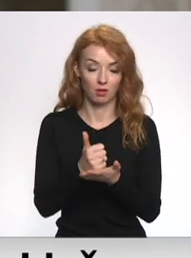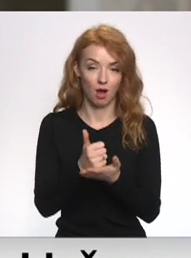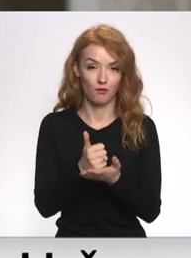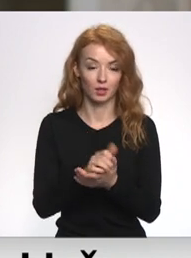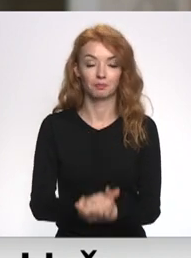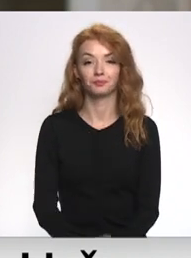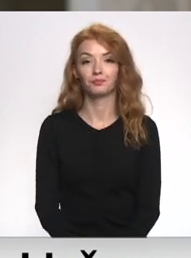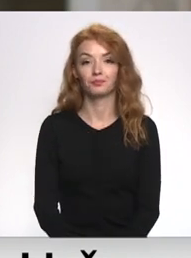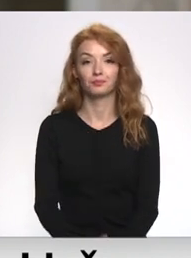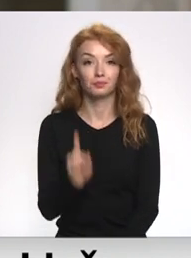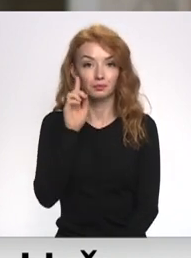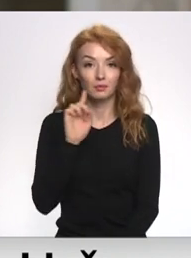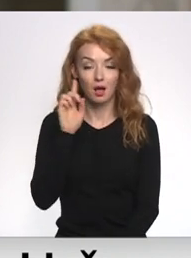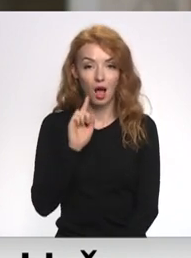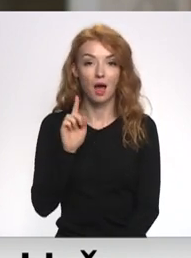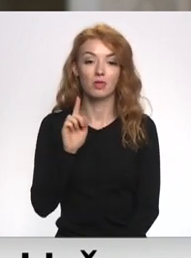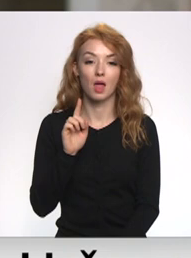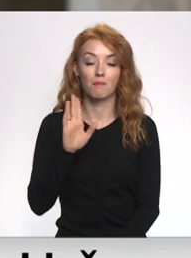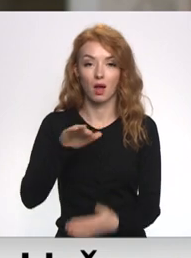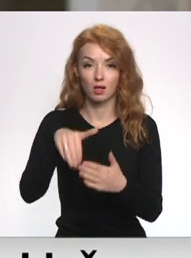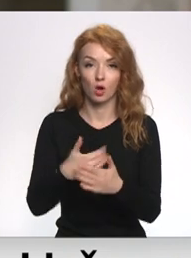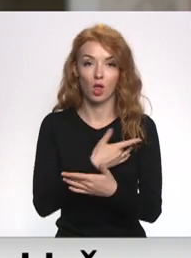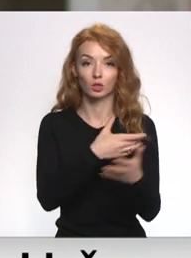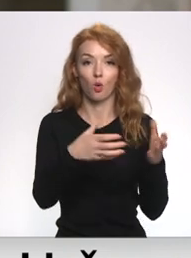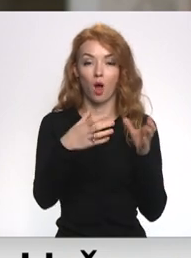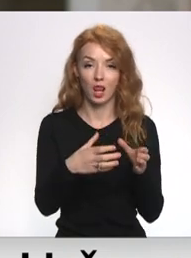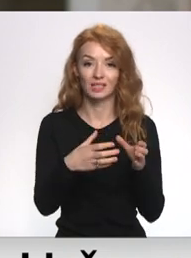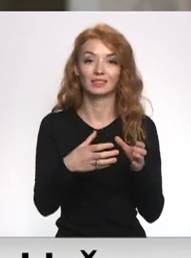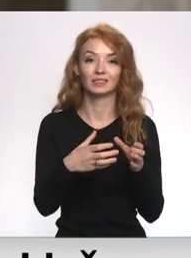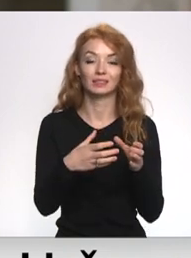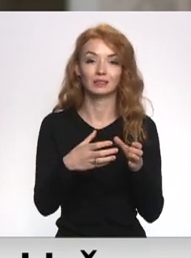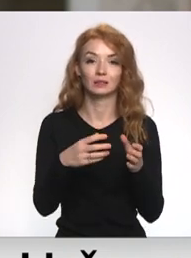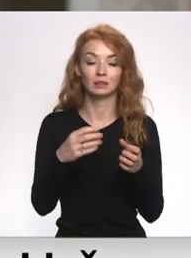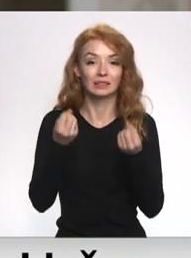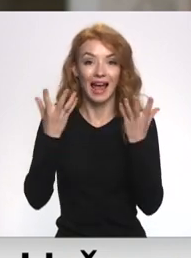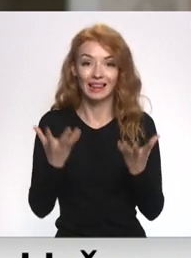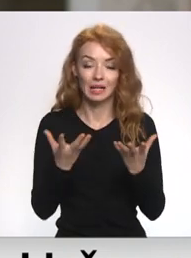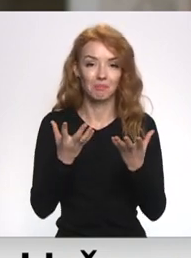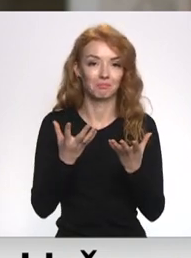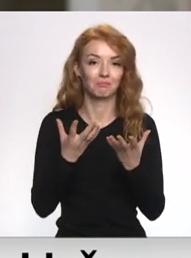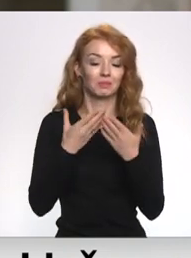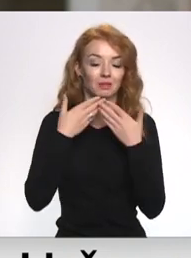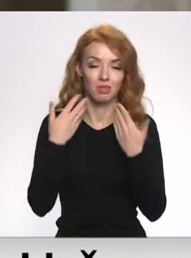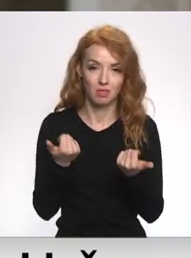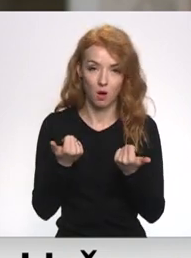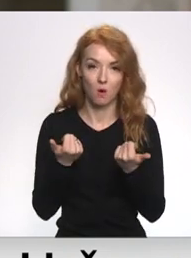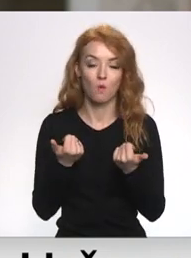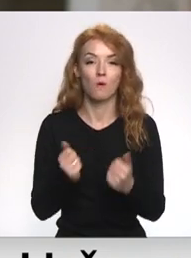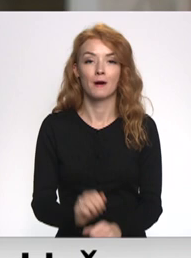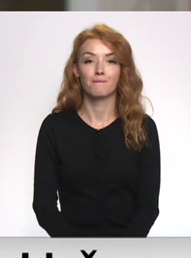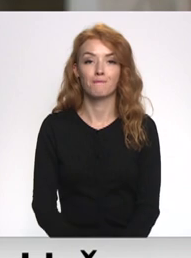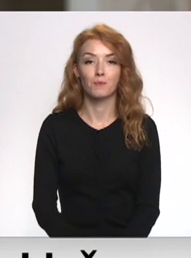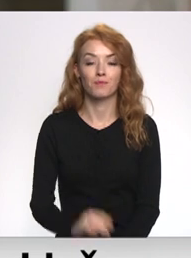tātad pagaidām par jaunās koalīcijas aprisēm nekādas lielākas skaidrības nekā tā bijusi iepriekš nav.